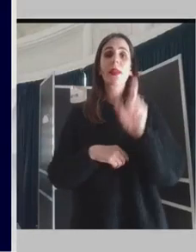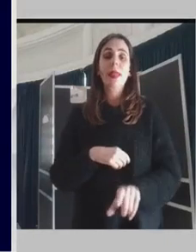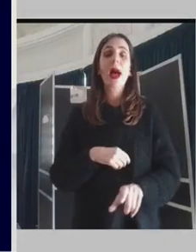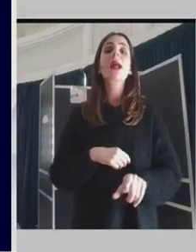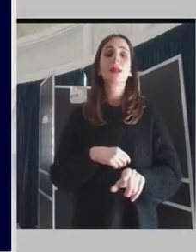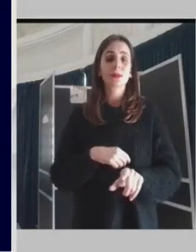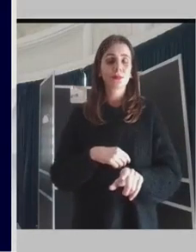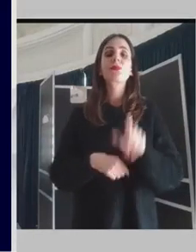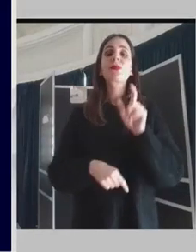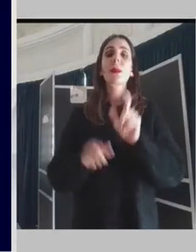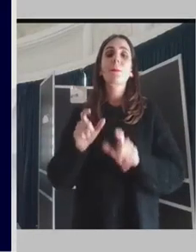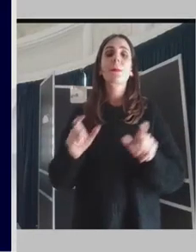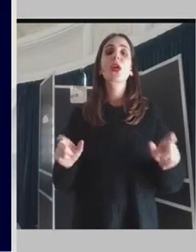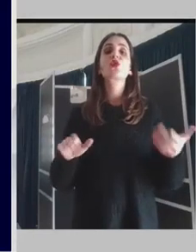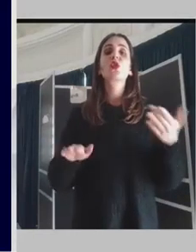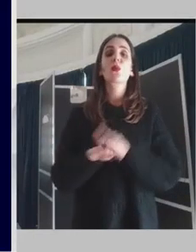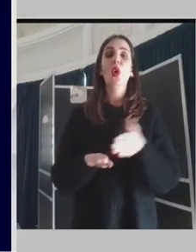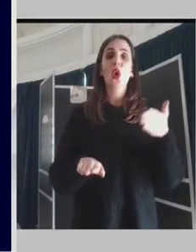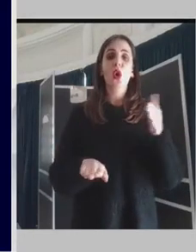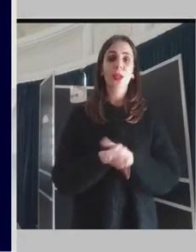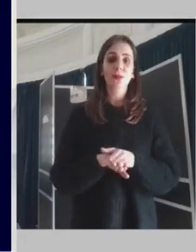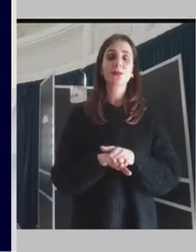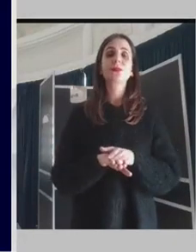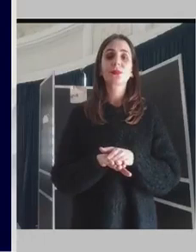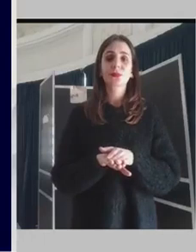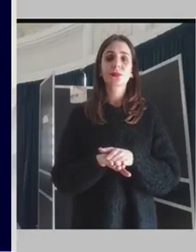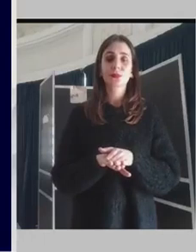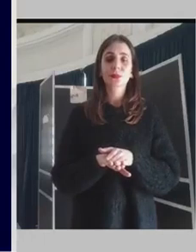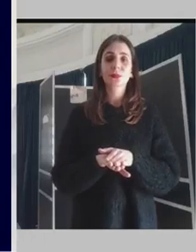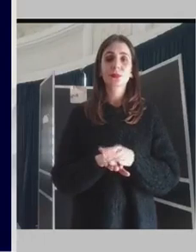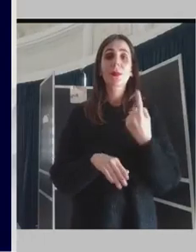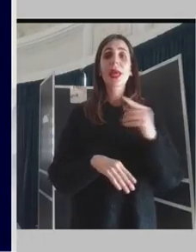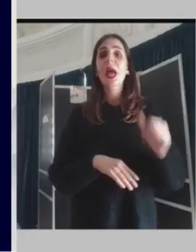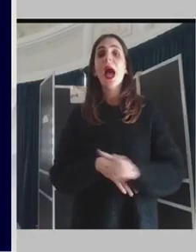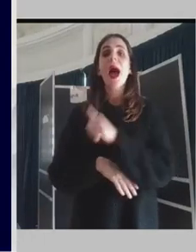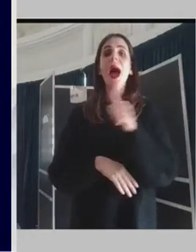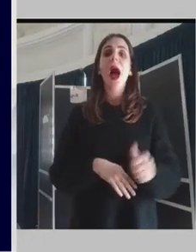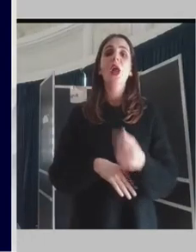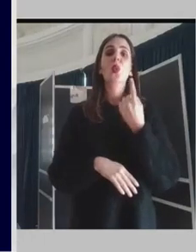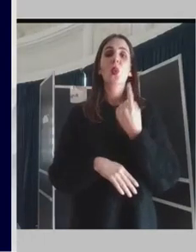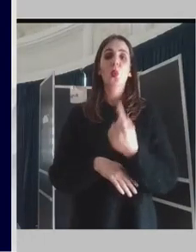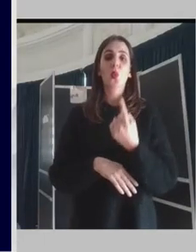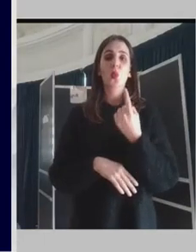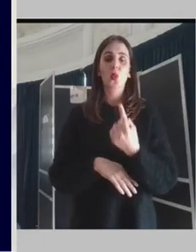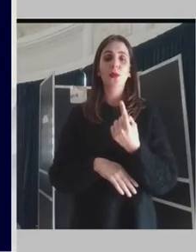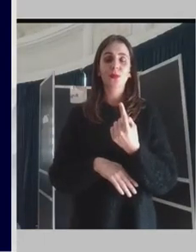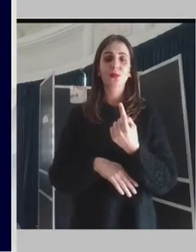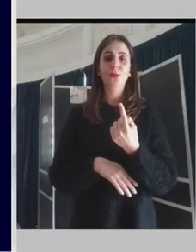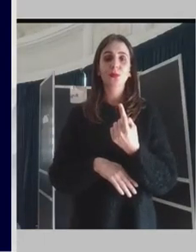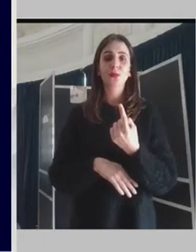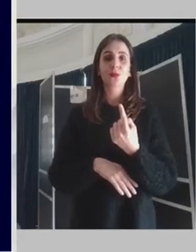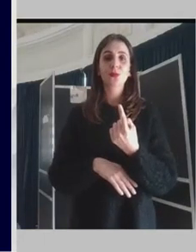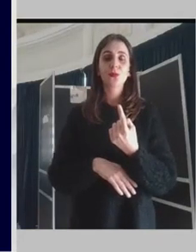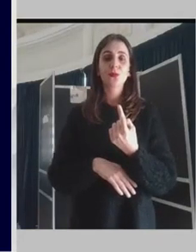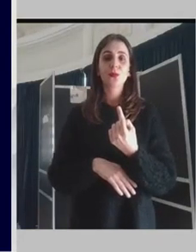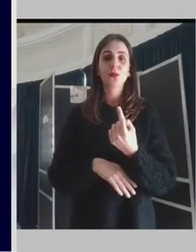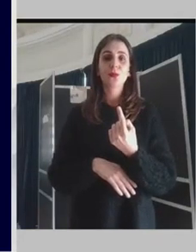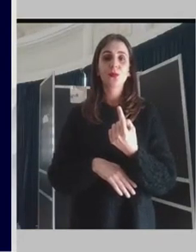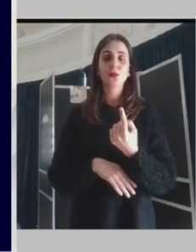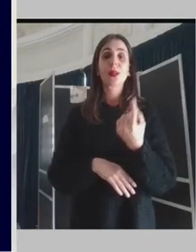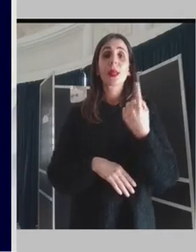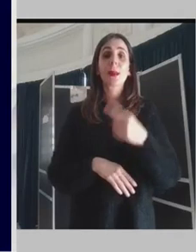il numero dei morti in 5 anni è uguale ai morti totali in Italia in un solo anno in, questi,